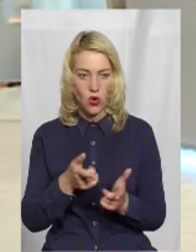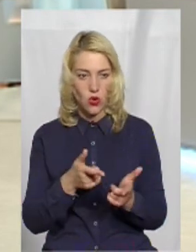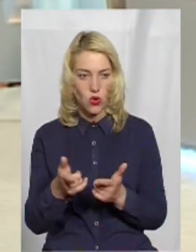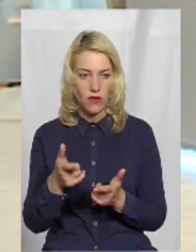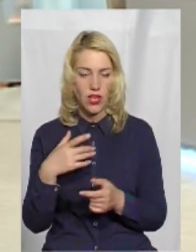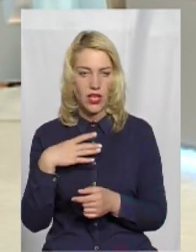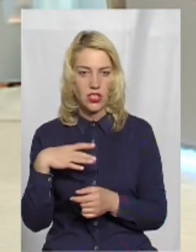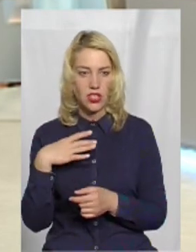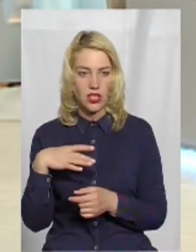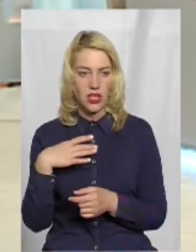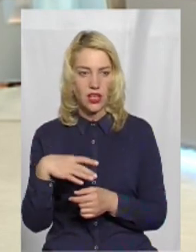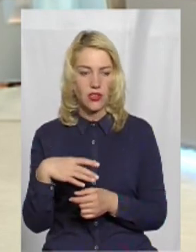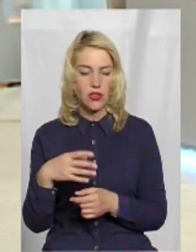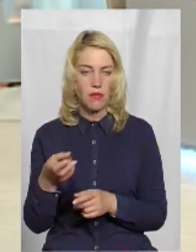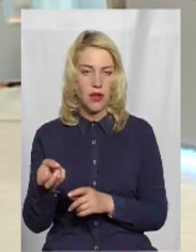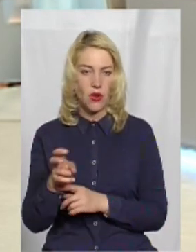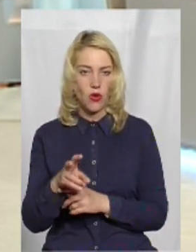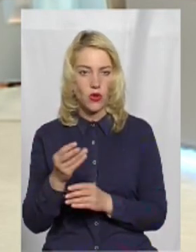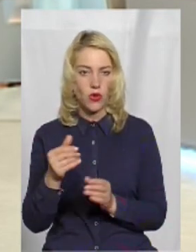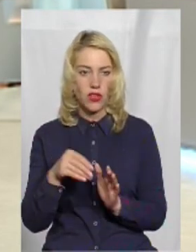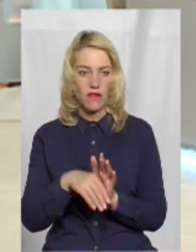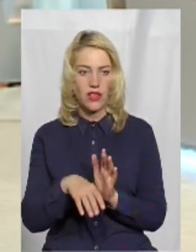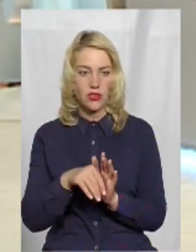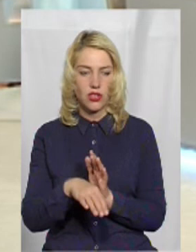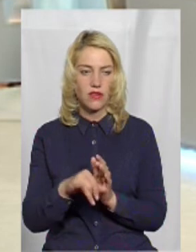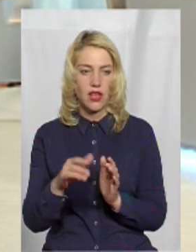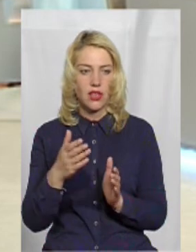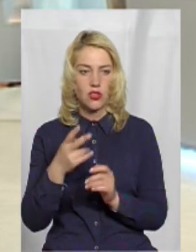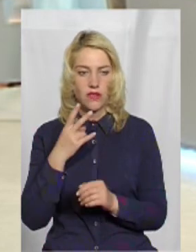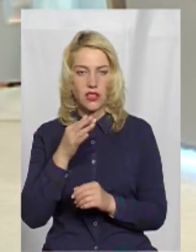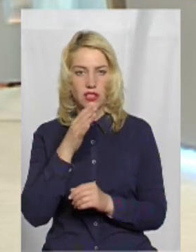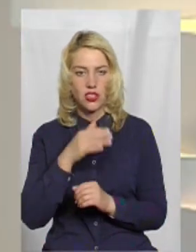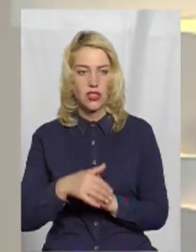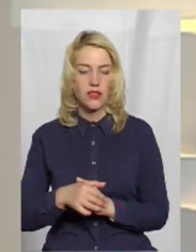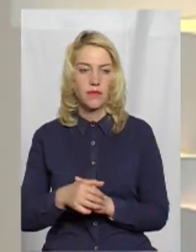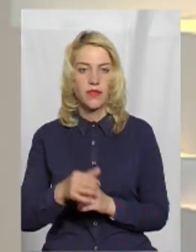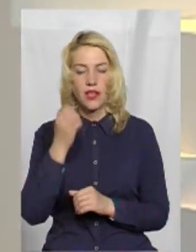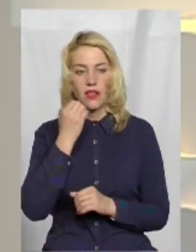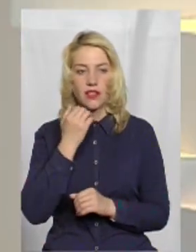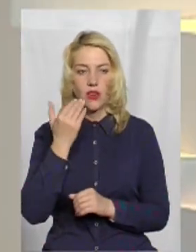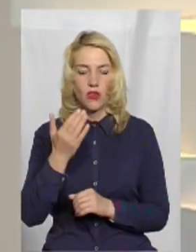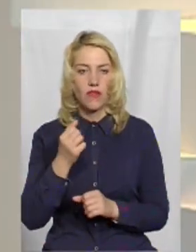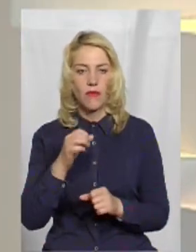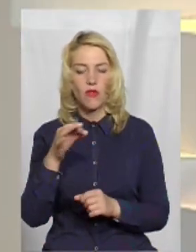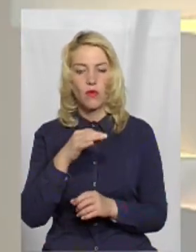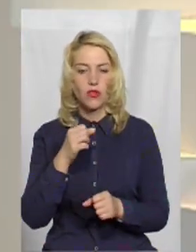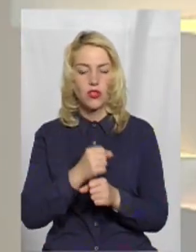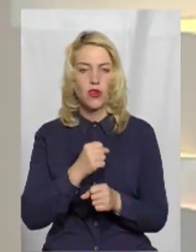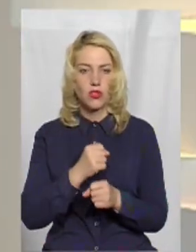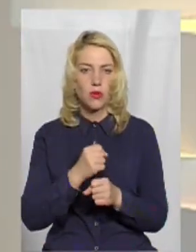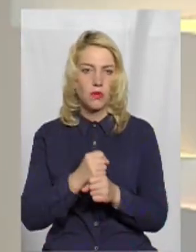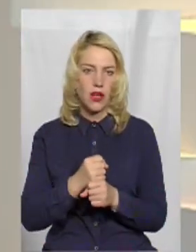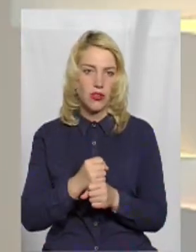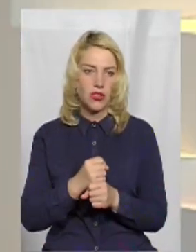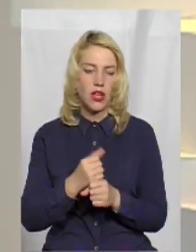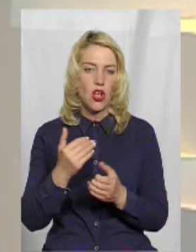чекають приходу таких інвесторів. Що зважати на час, то я б тут зупинився. Дякую вам. А в області розробляють нову стратегію на